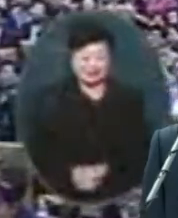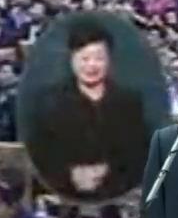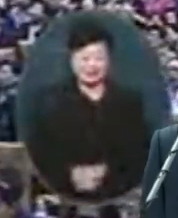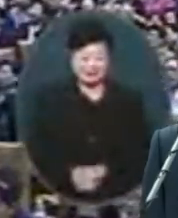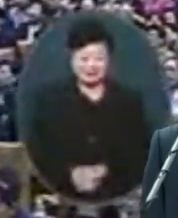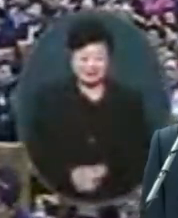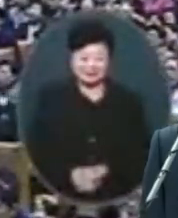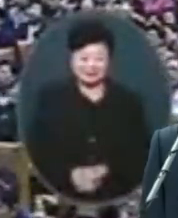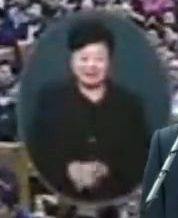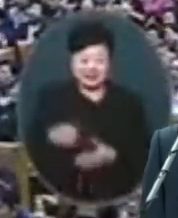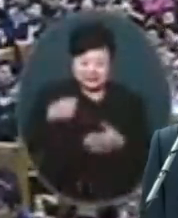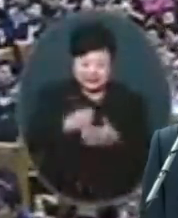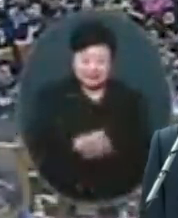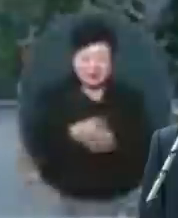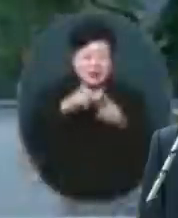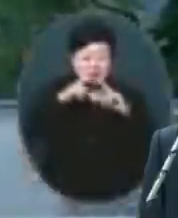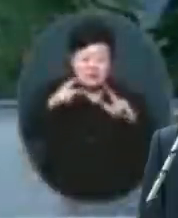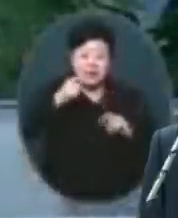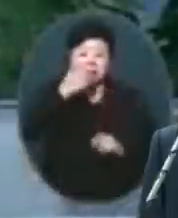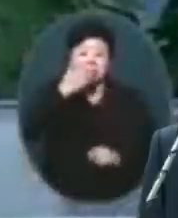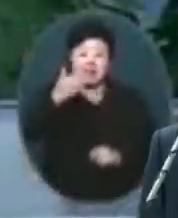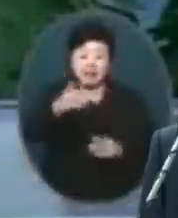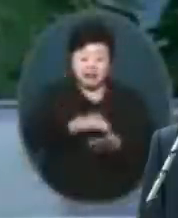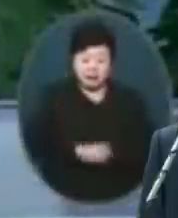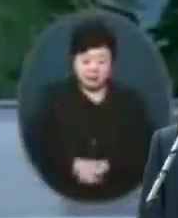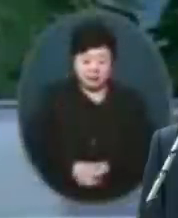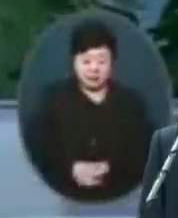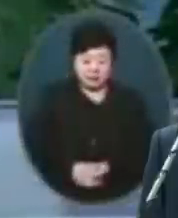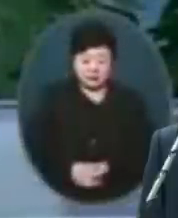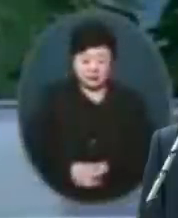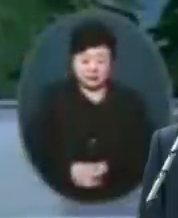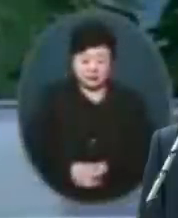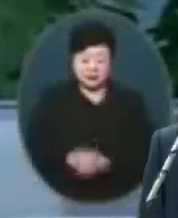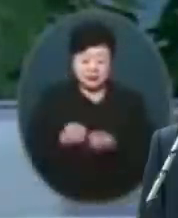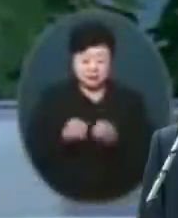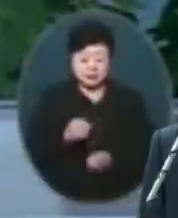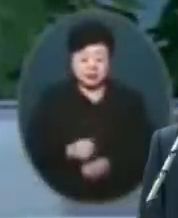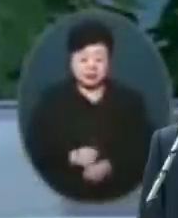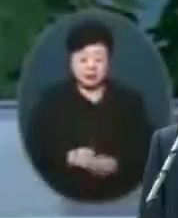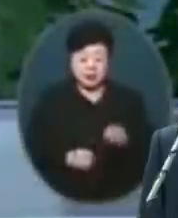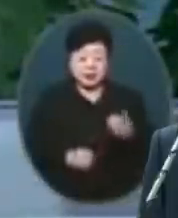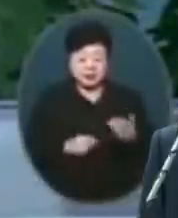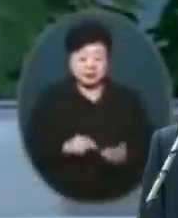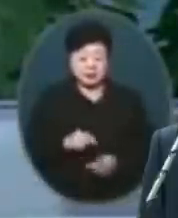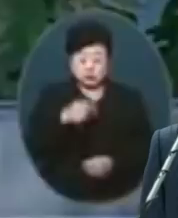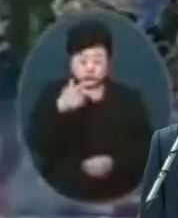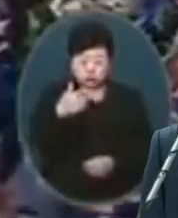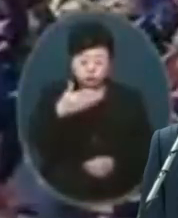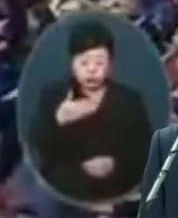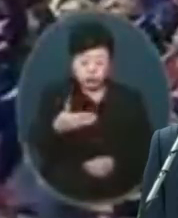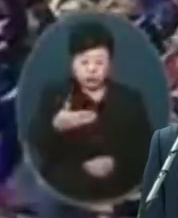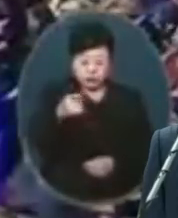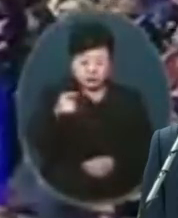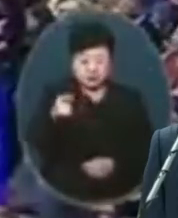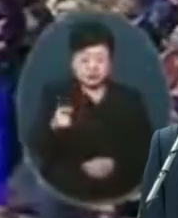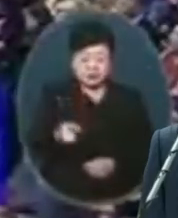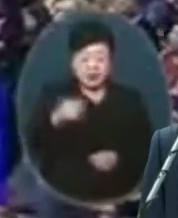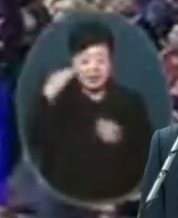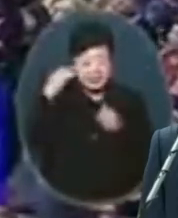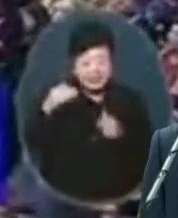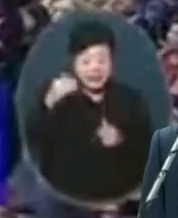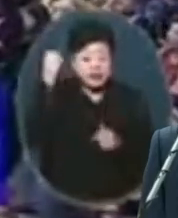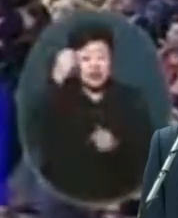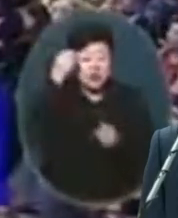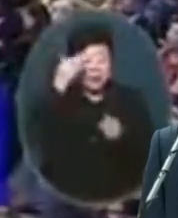우리가 담대하게 그렇게 말할 수 있어야 되는 것입니다. 시편 107편 9절은 그가 사모하는